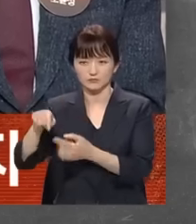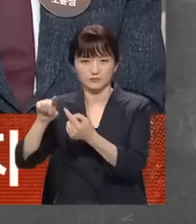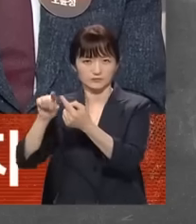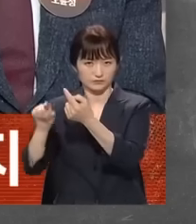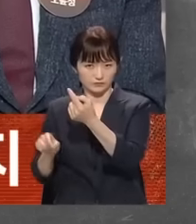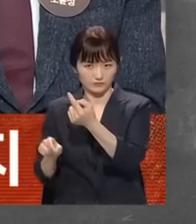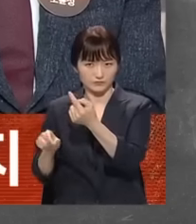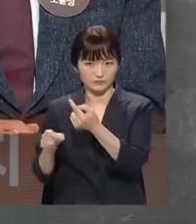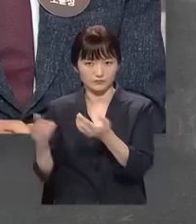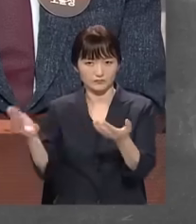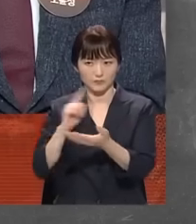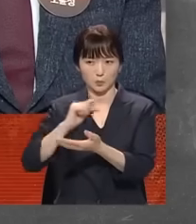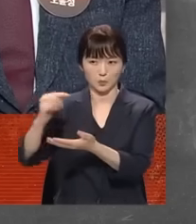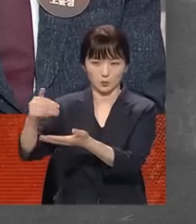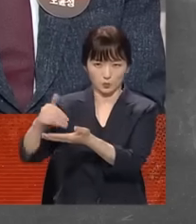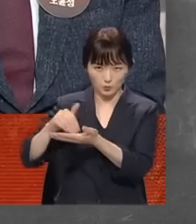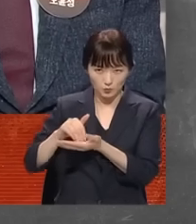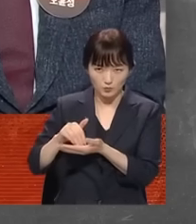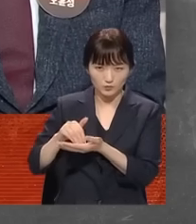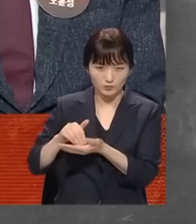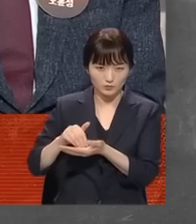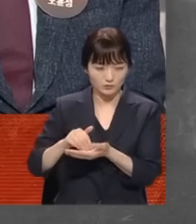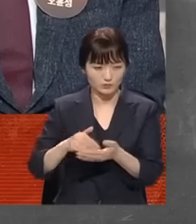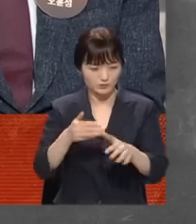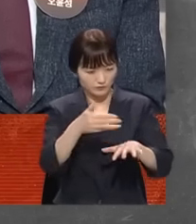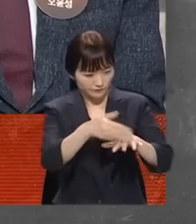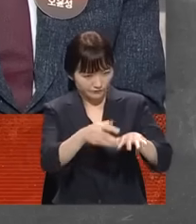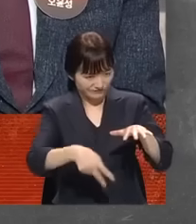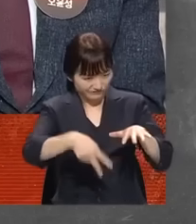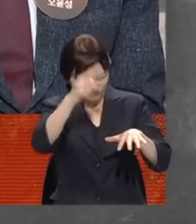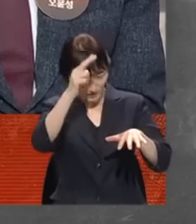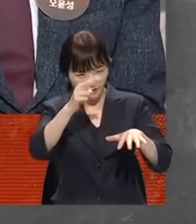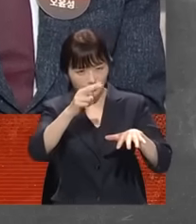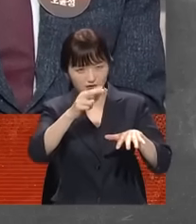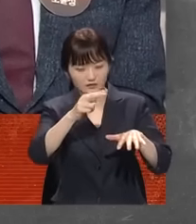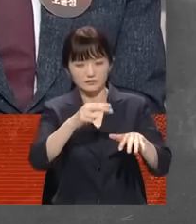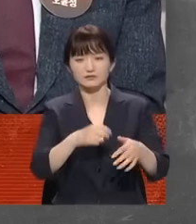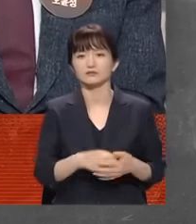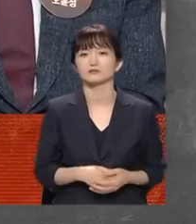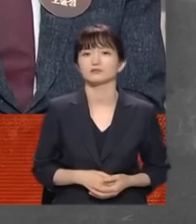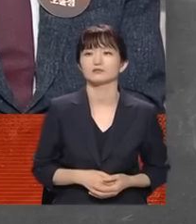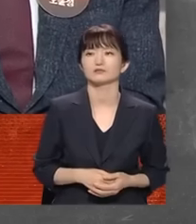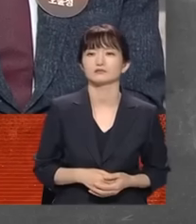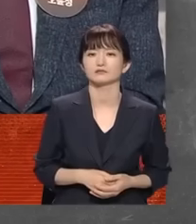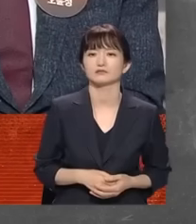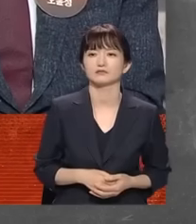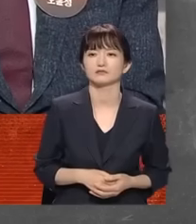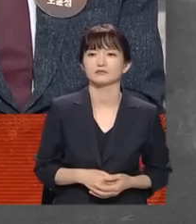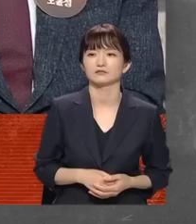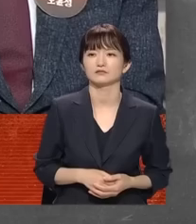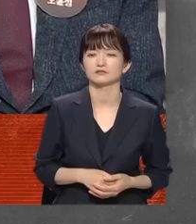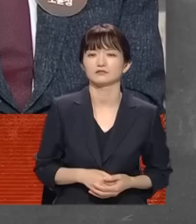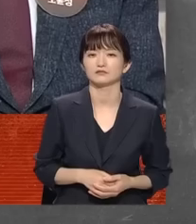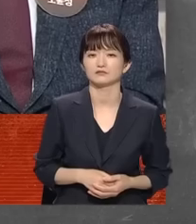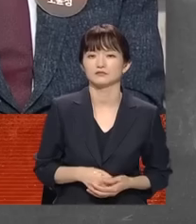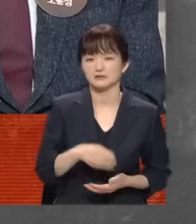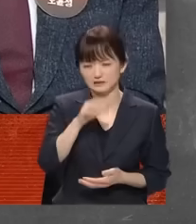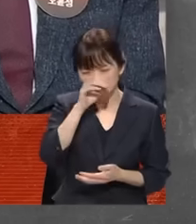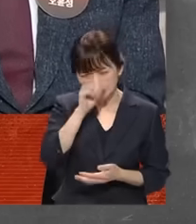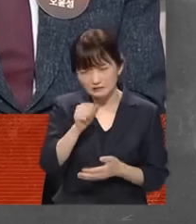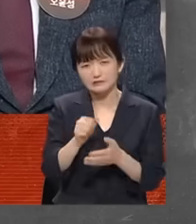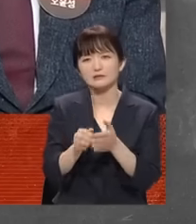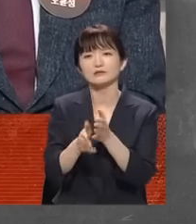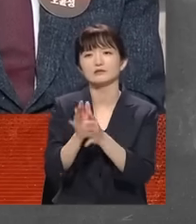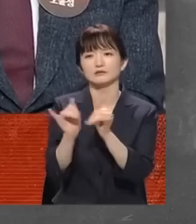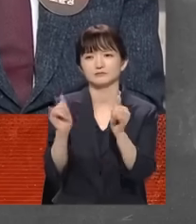달에 업무보고에서 이걸 전부 다 근절하겠다 이렇게 그 얘기를 한 적이 있는데요 발하건대이 선량한 시민을 조직폭력배들이